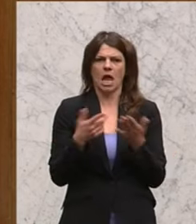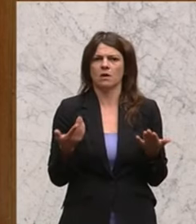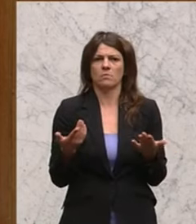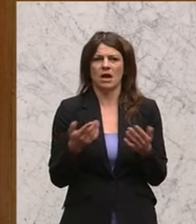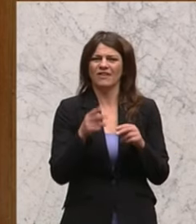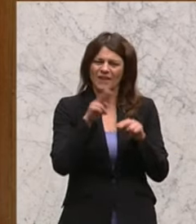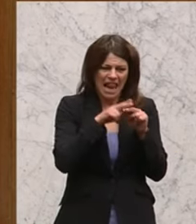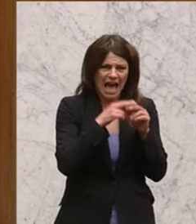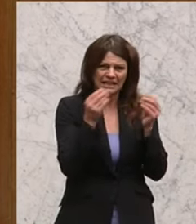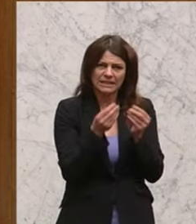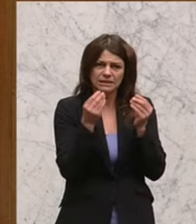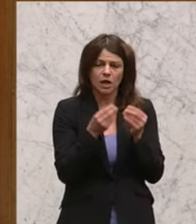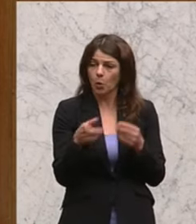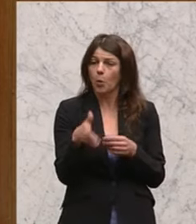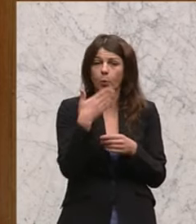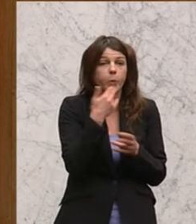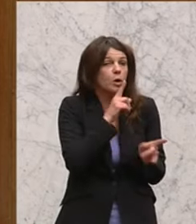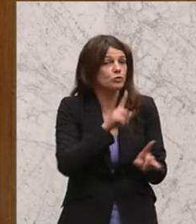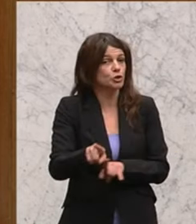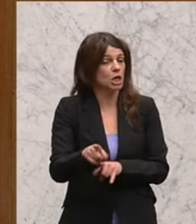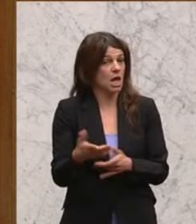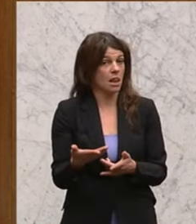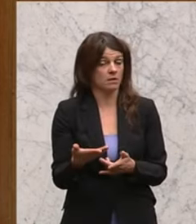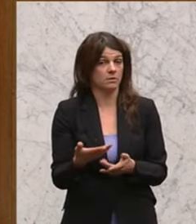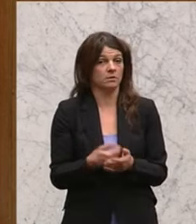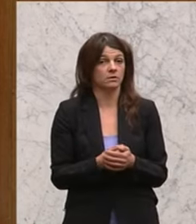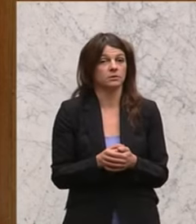vielen Details so eigentlich gar nicht stimmt.